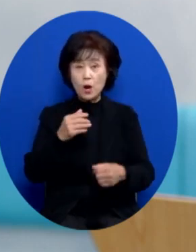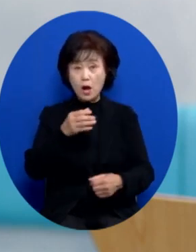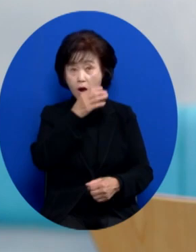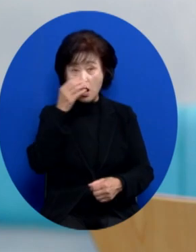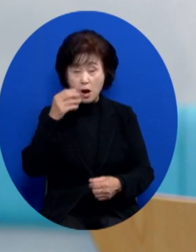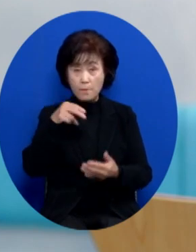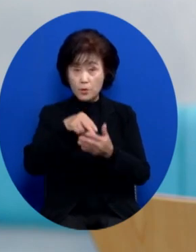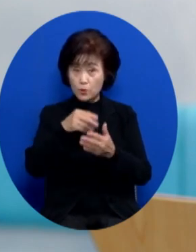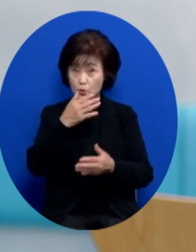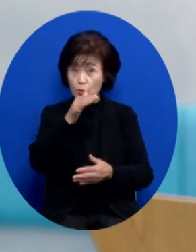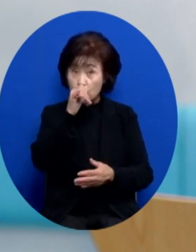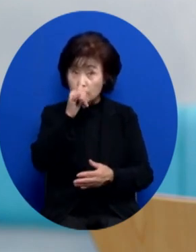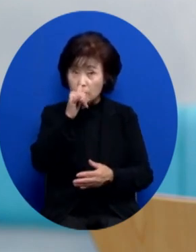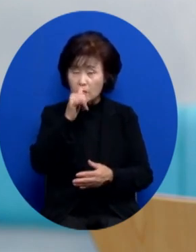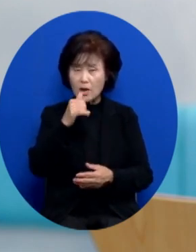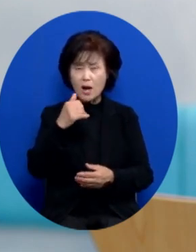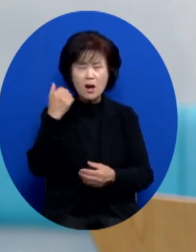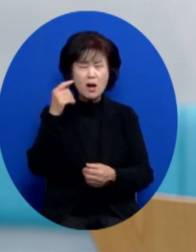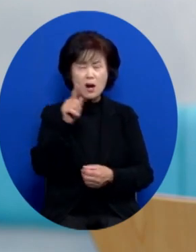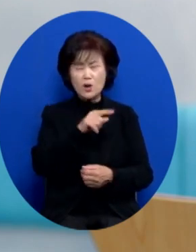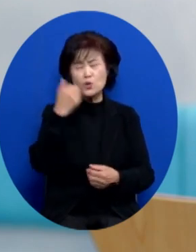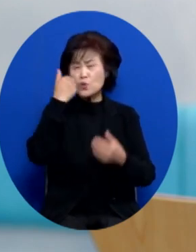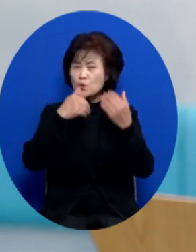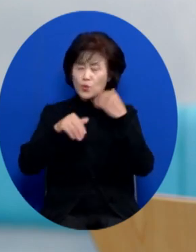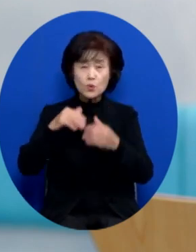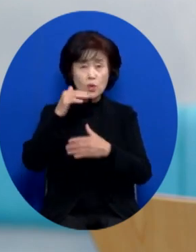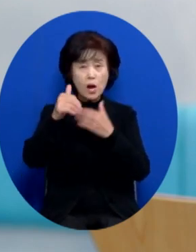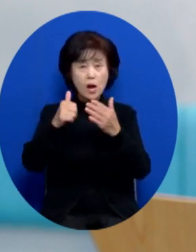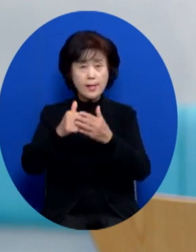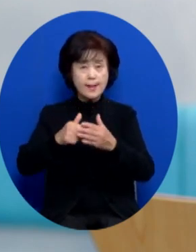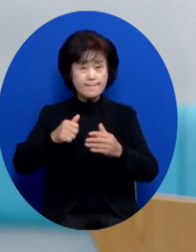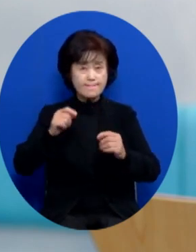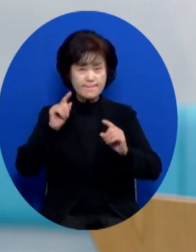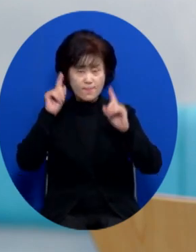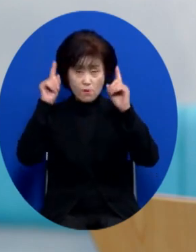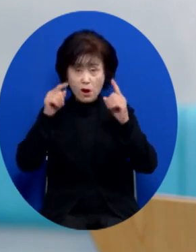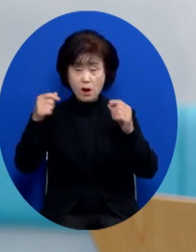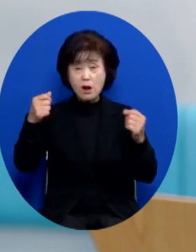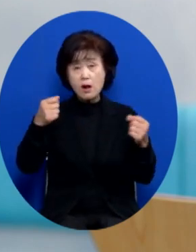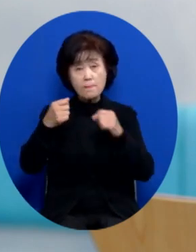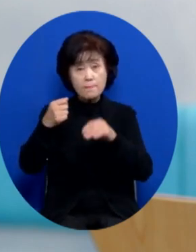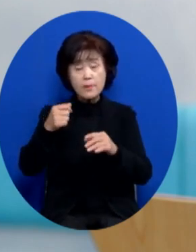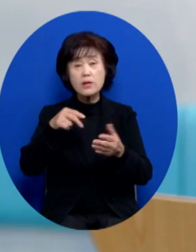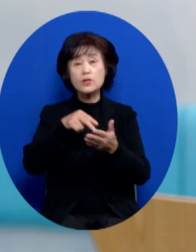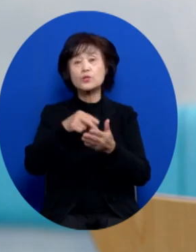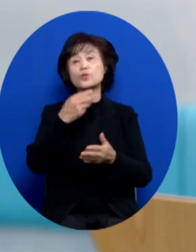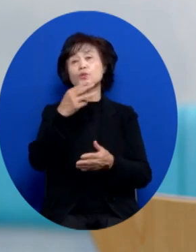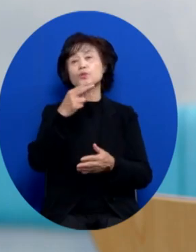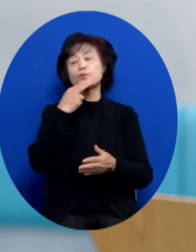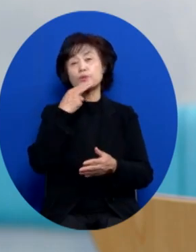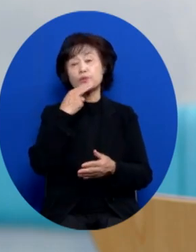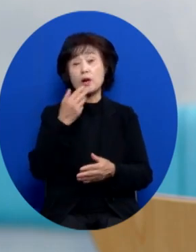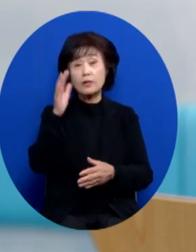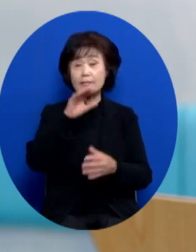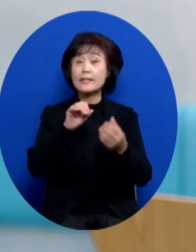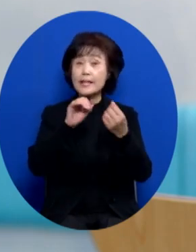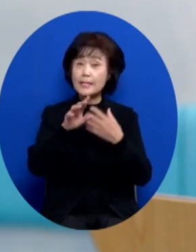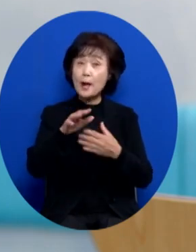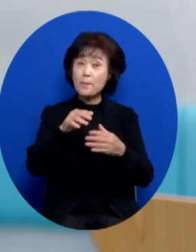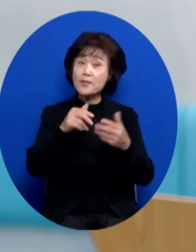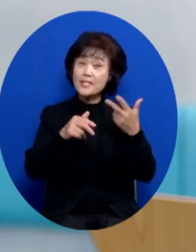있겠는가? 결국 아무도 그 진노 앞에 설 수 없다는 의미입니다. 그러나 이에 대한 대답이 7장에